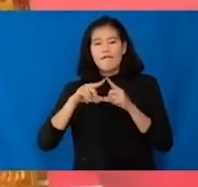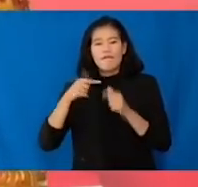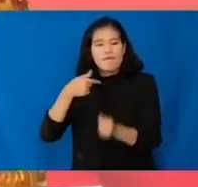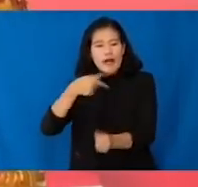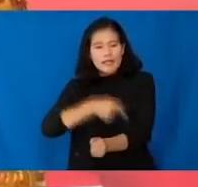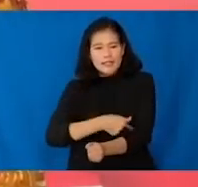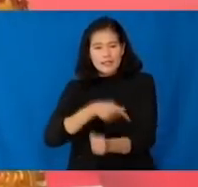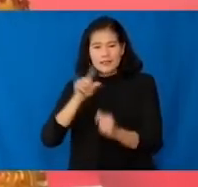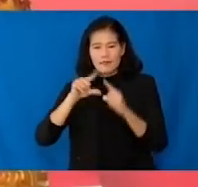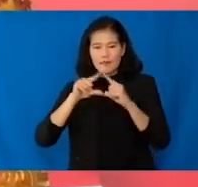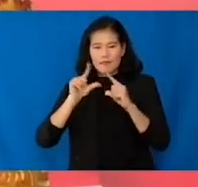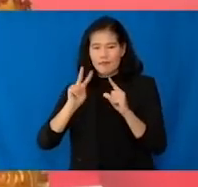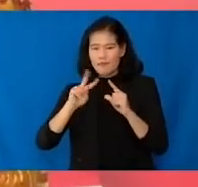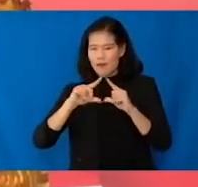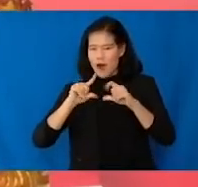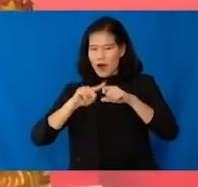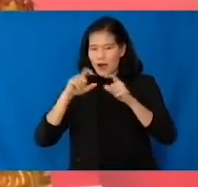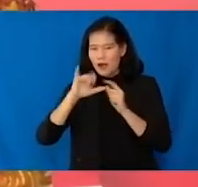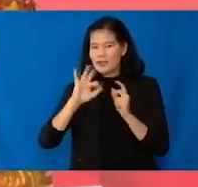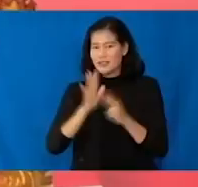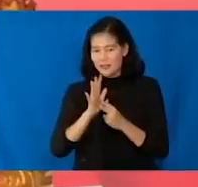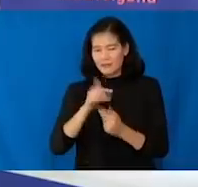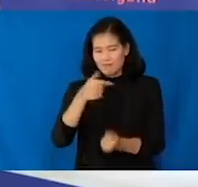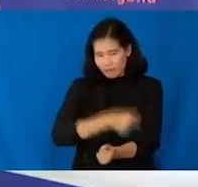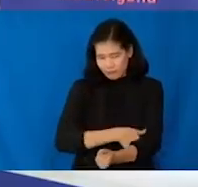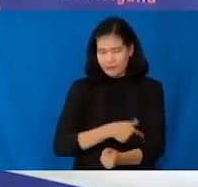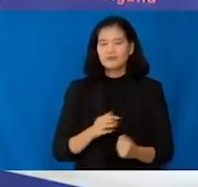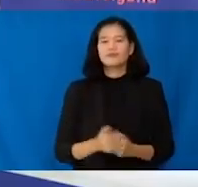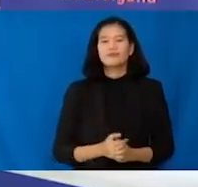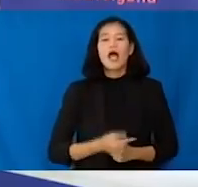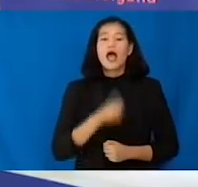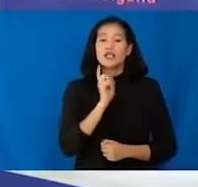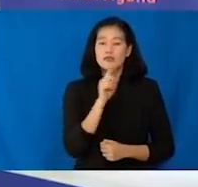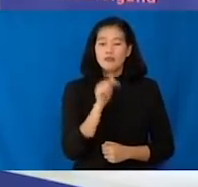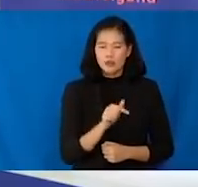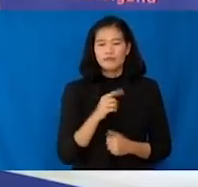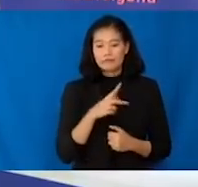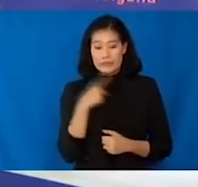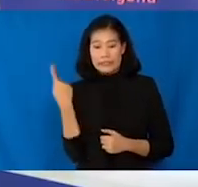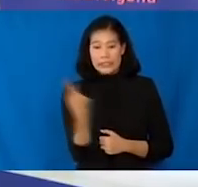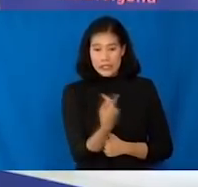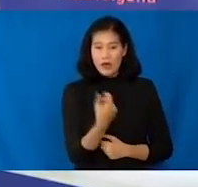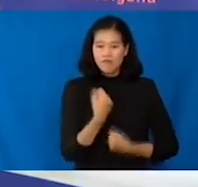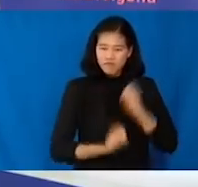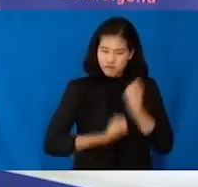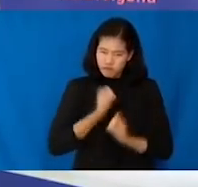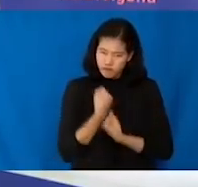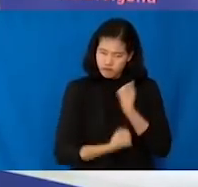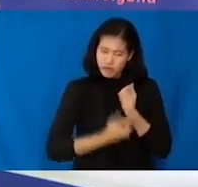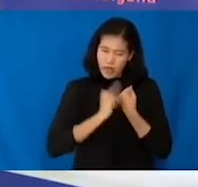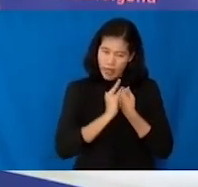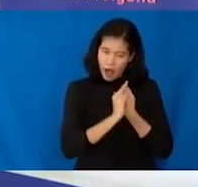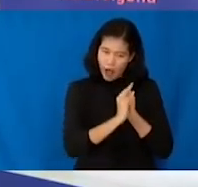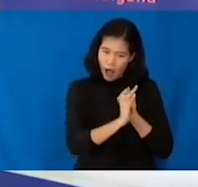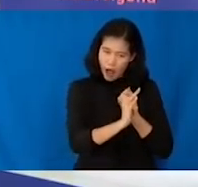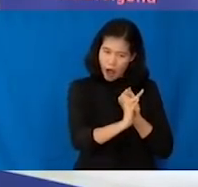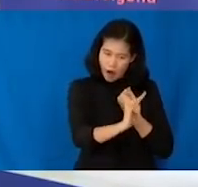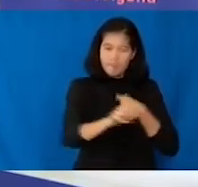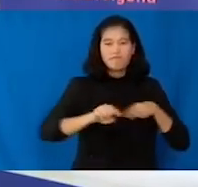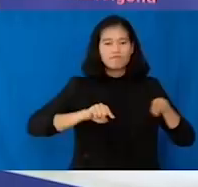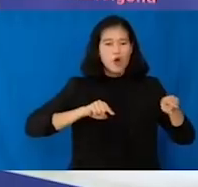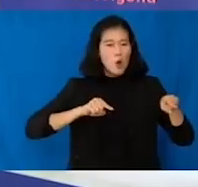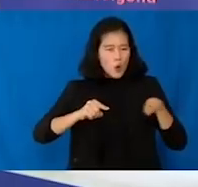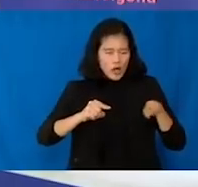Oleh karena itu upaya-upaya yang kita lakukan secara terus-menerus terkoordinasi